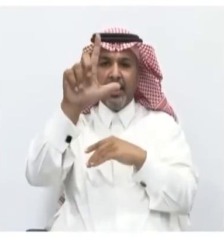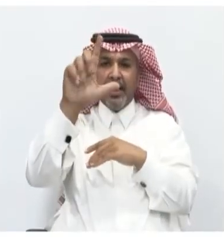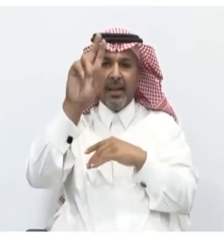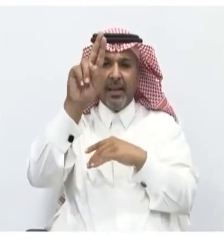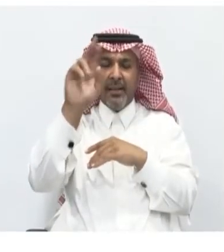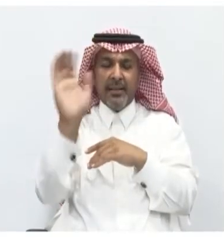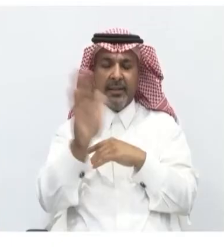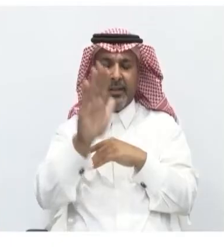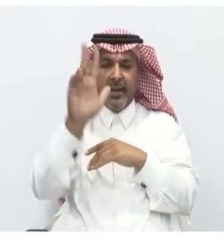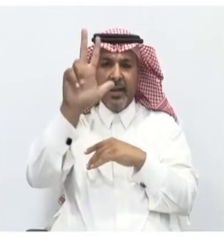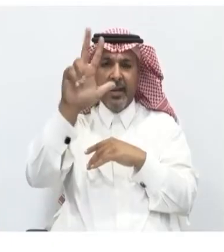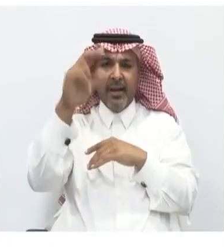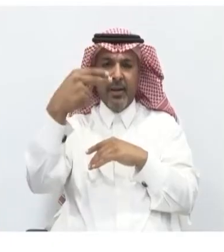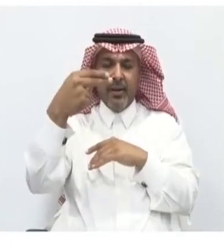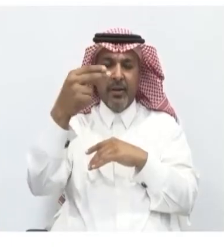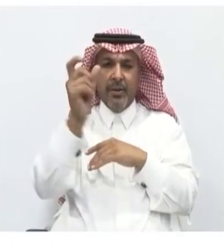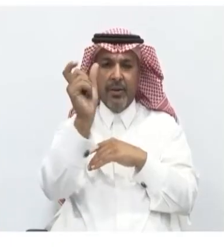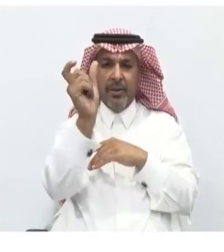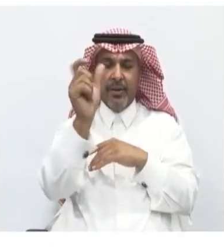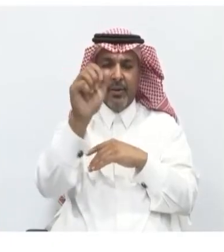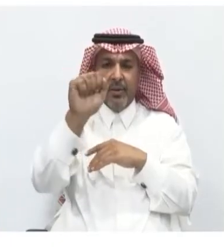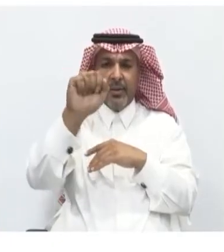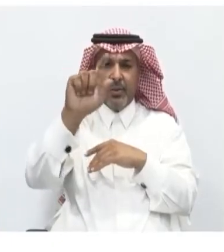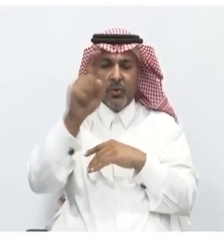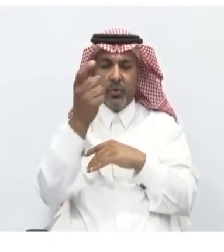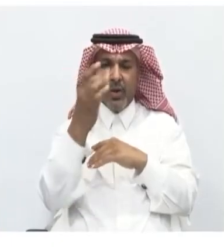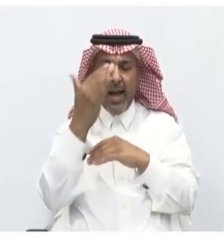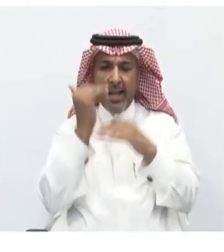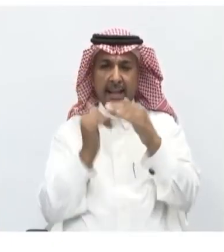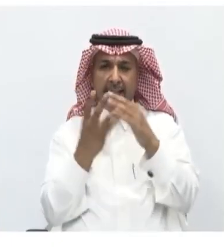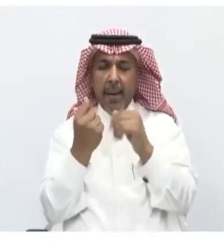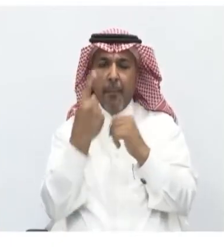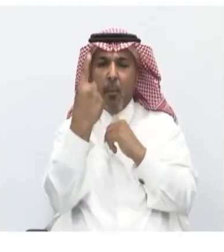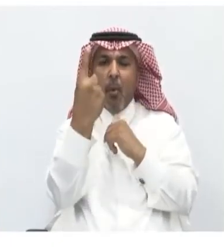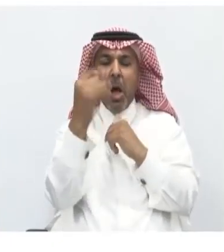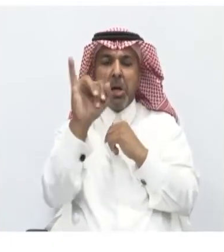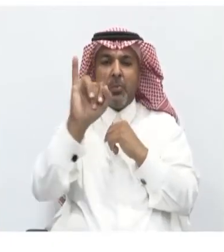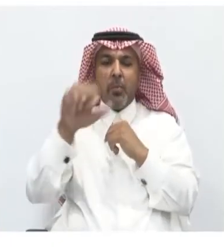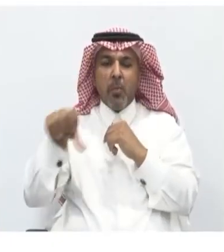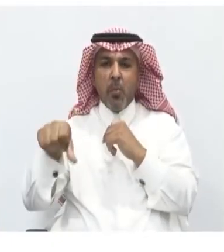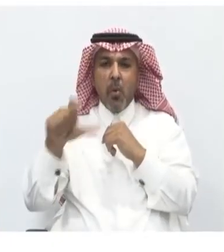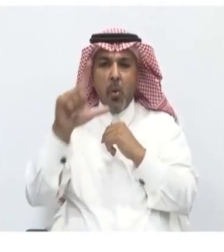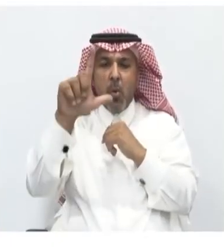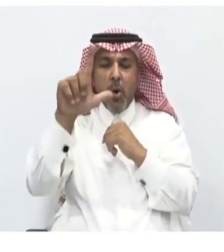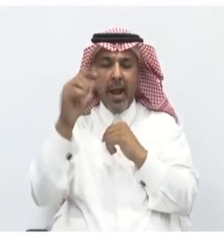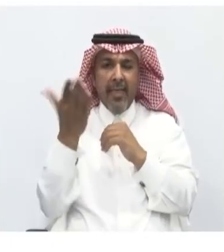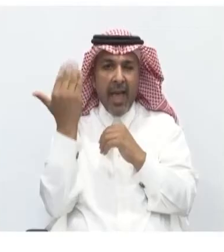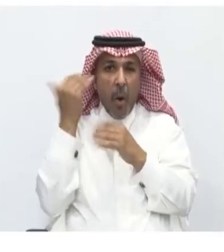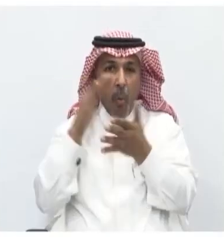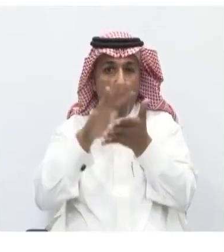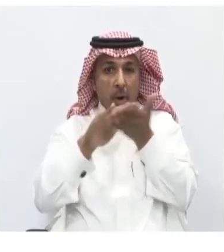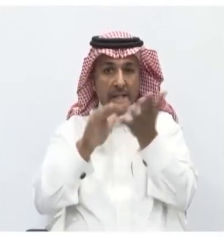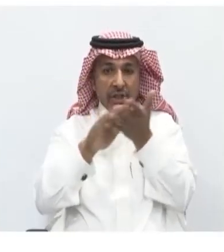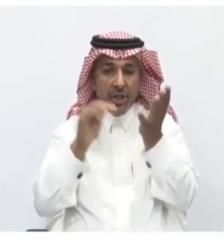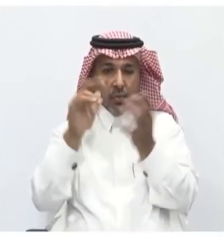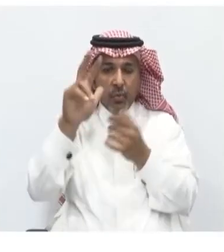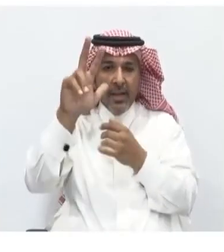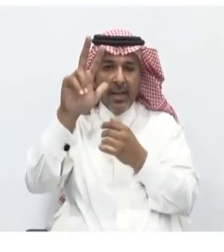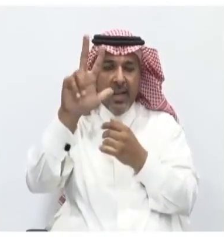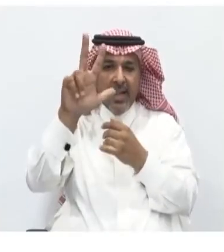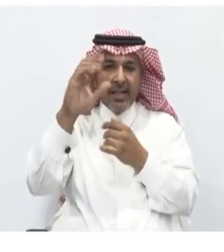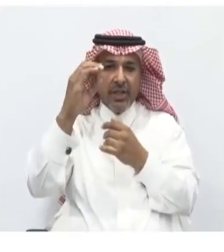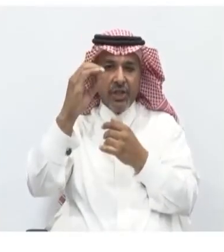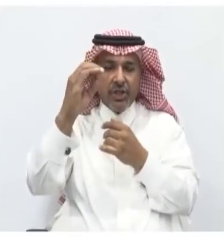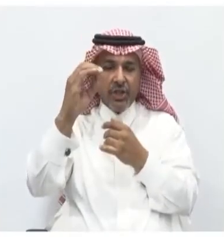اذا 55.85 من اين اتينا بها احسنتم من الجدول الدوري اذا 55 جرام من